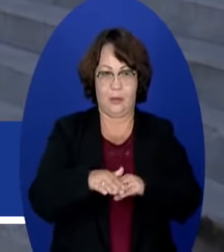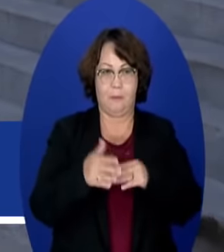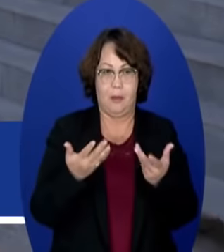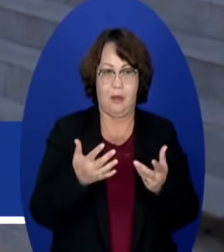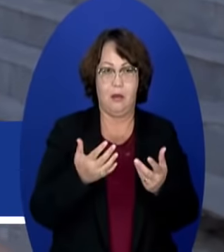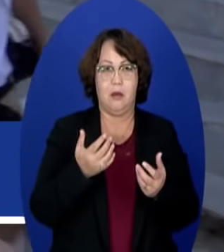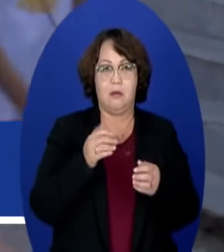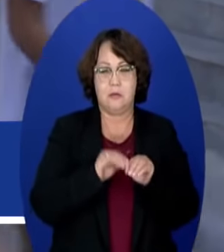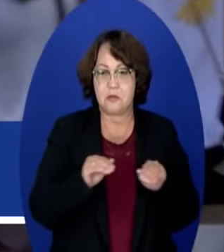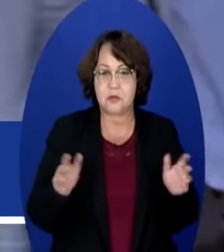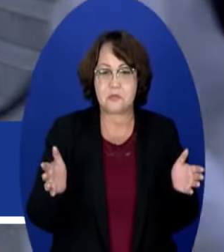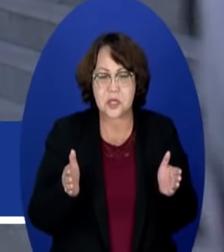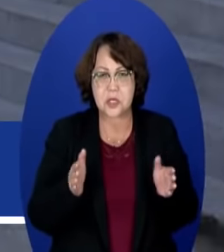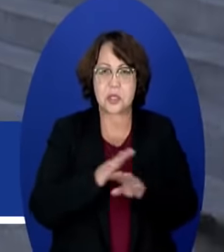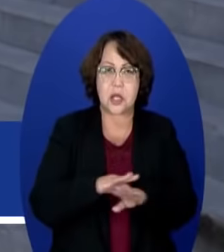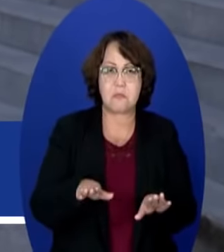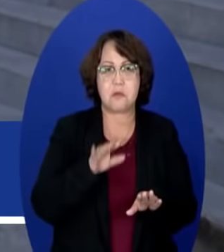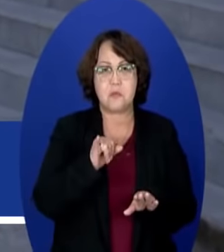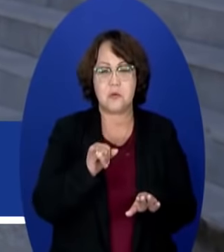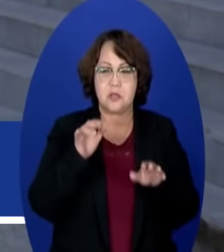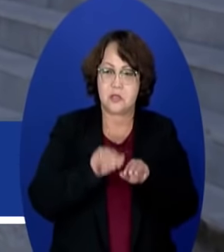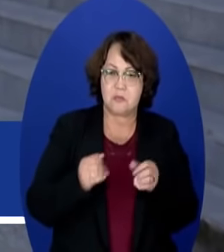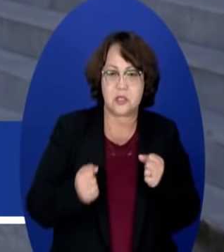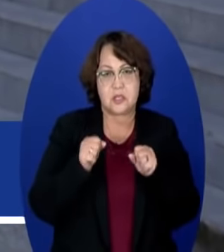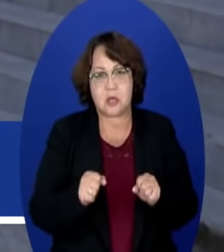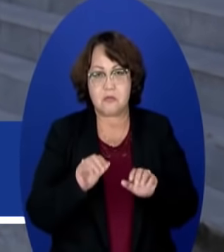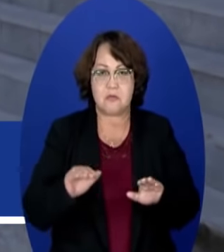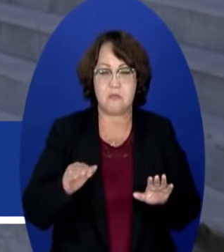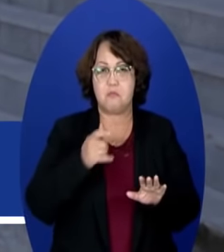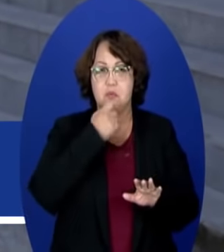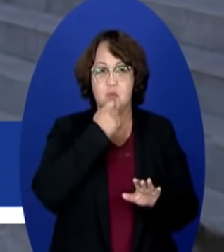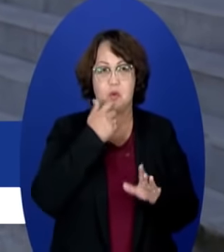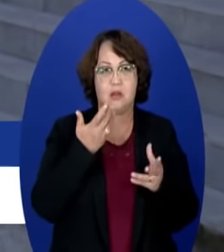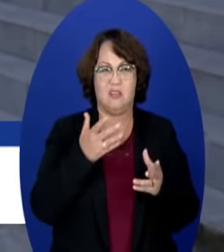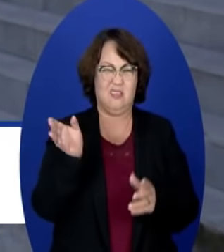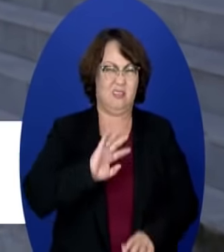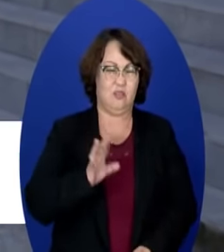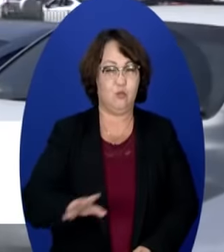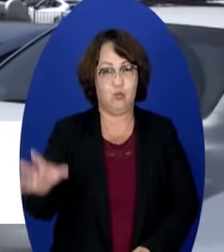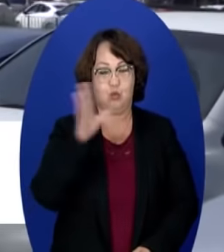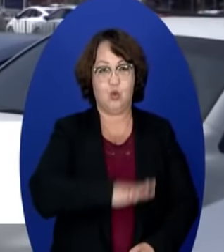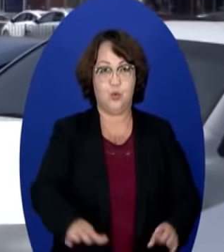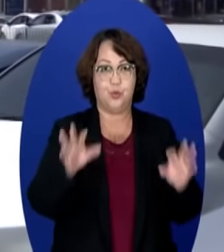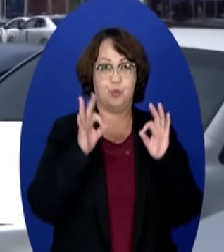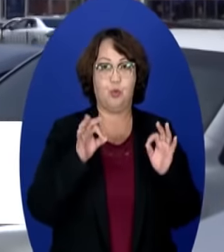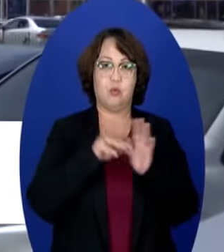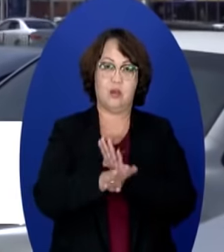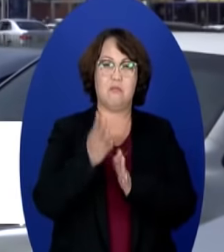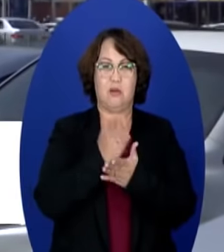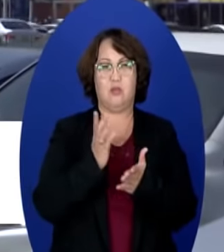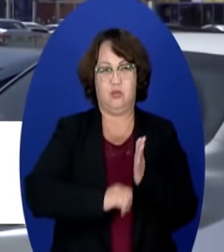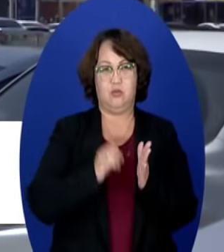яг удаароо хэдэн зогсоол байдаг, хүрэлцээ муутай. Ярээс ийж бүрэн шийддэг л баймар байгаа шүү дээ тий. Аль аль нь байх хэвчтэй